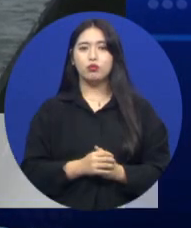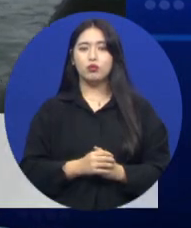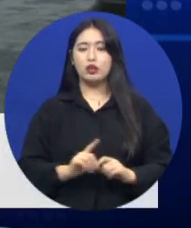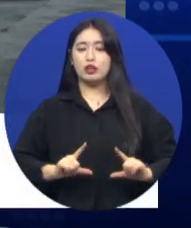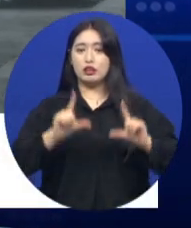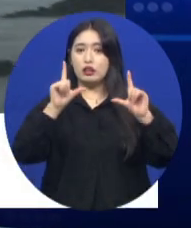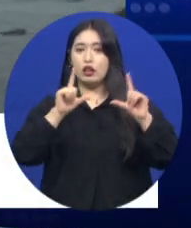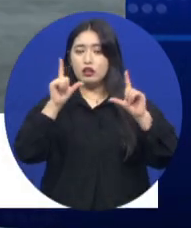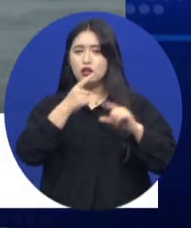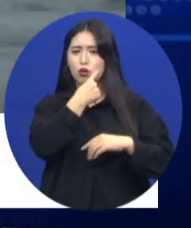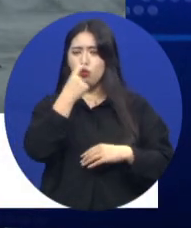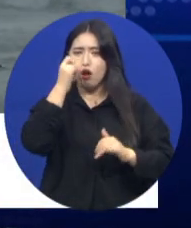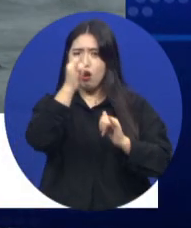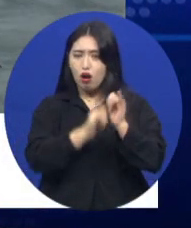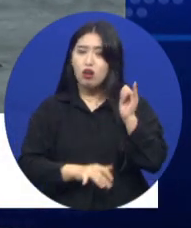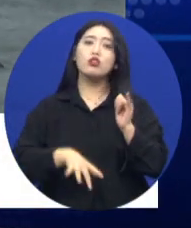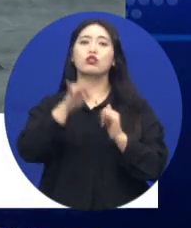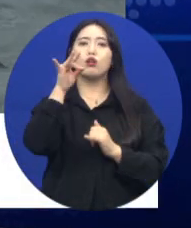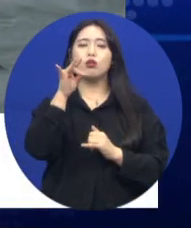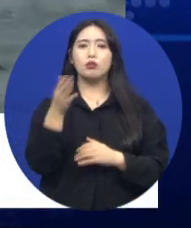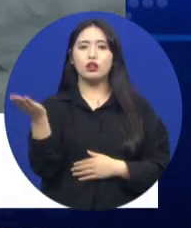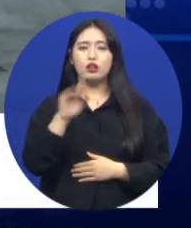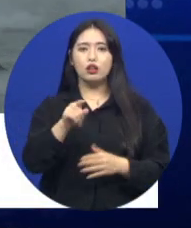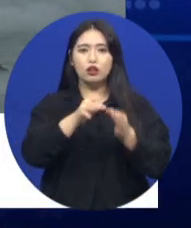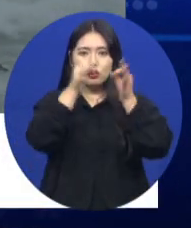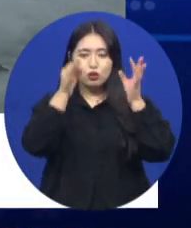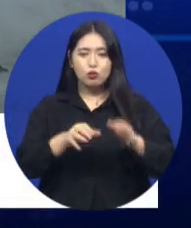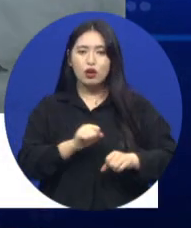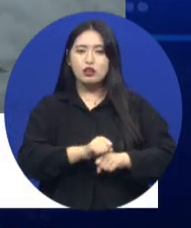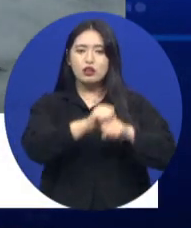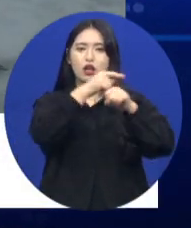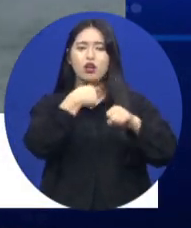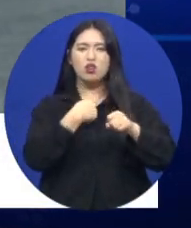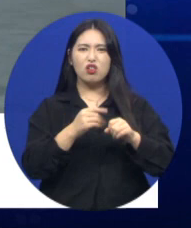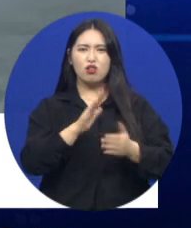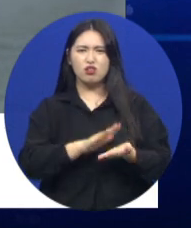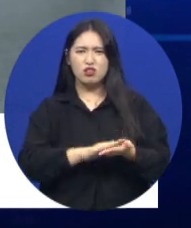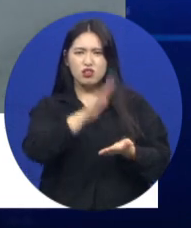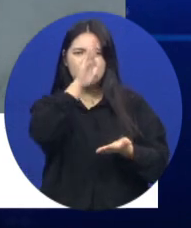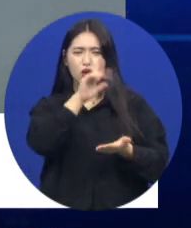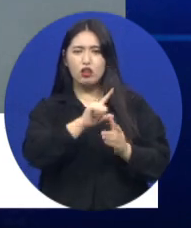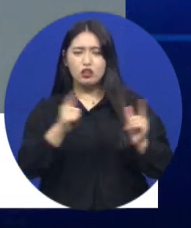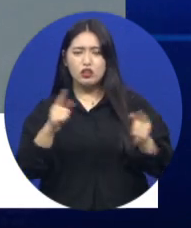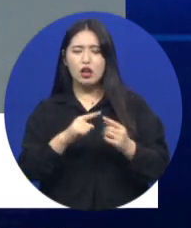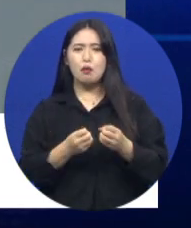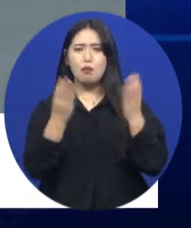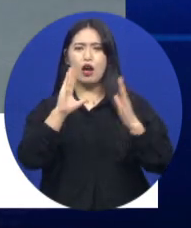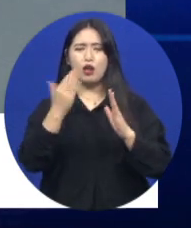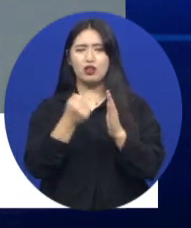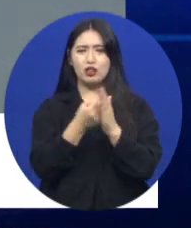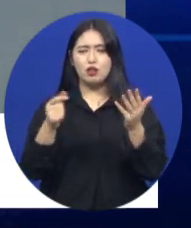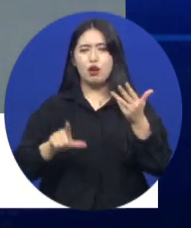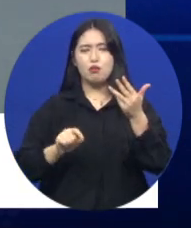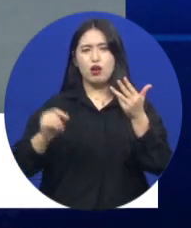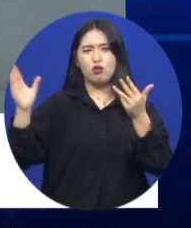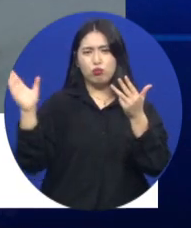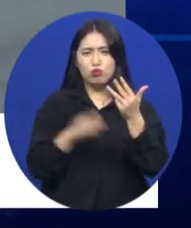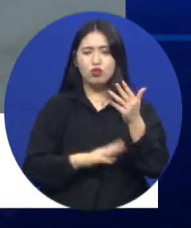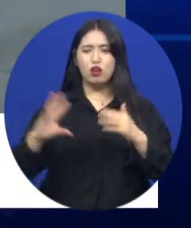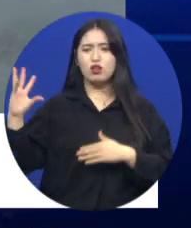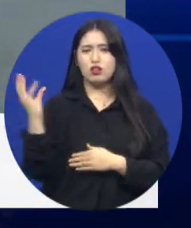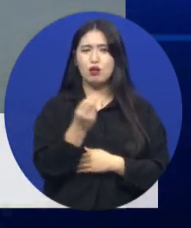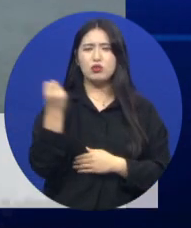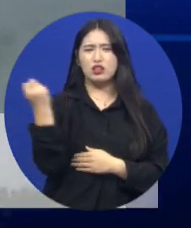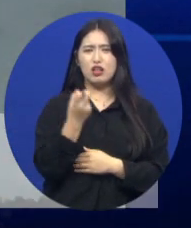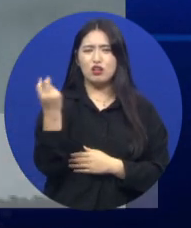기상관측 일에 처음인데요 그래서 그동안 쌓여있던 열 에너지가 분출 되면서 8월부터 태풍이